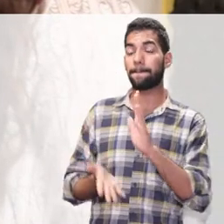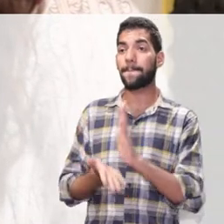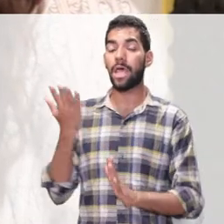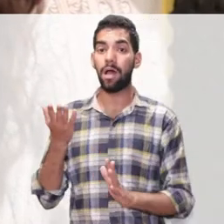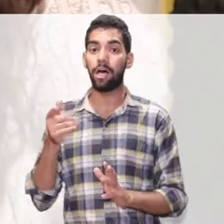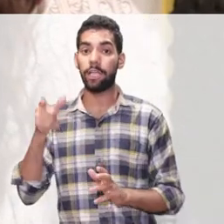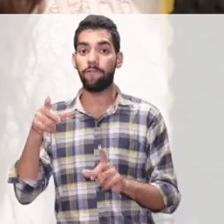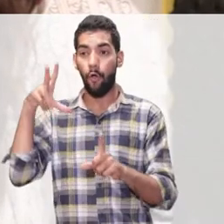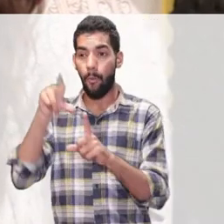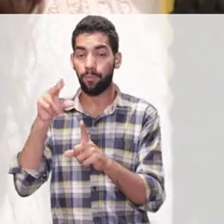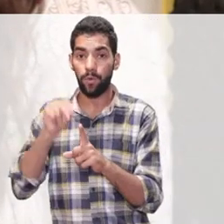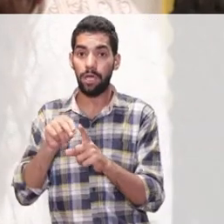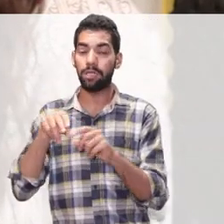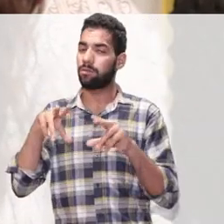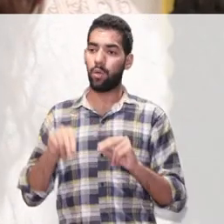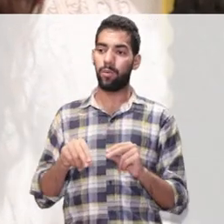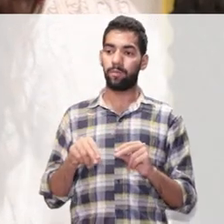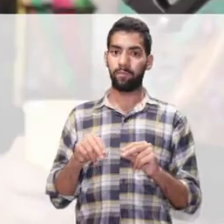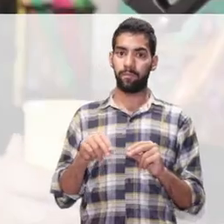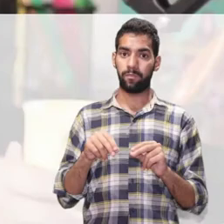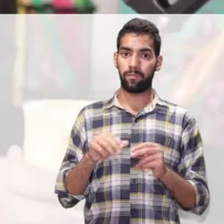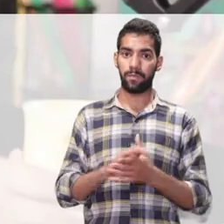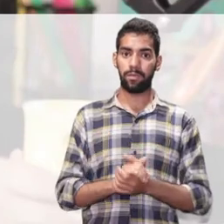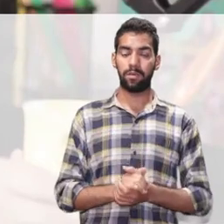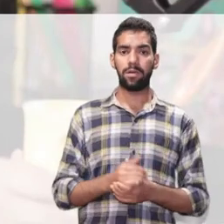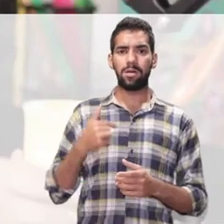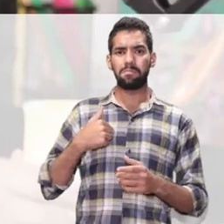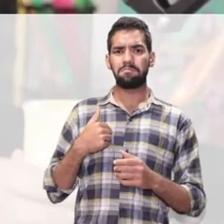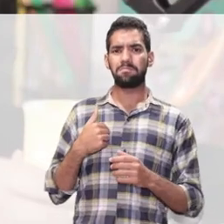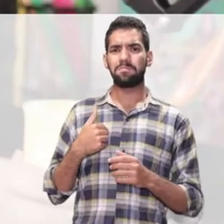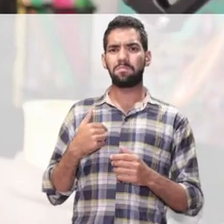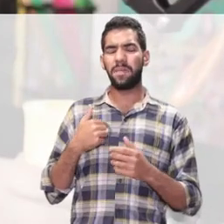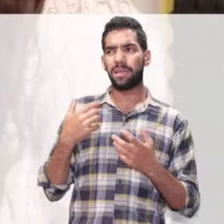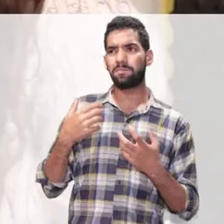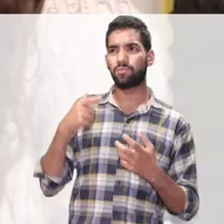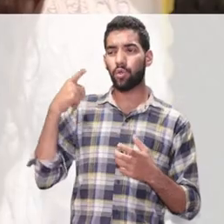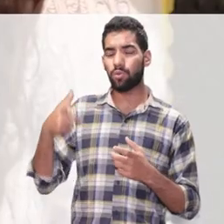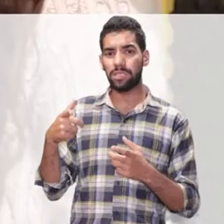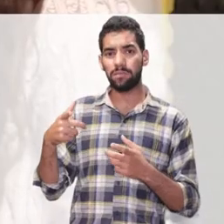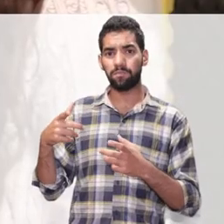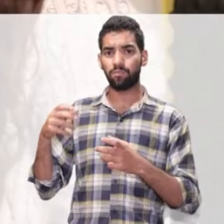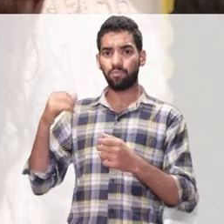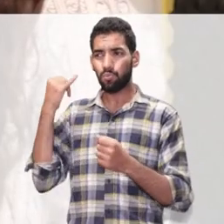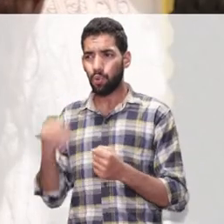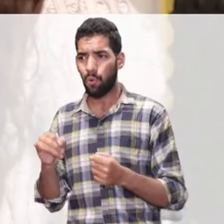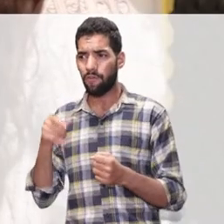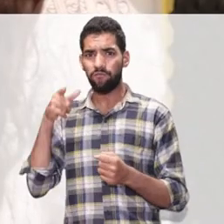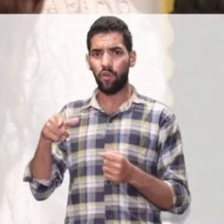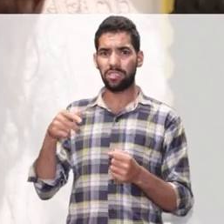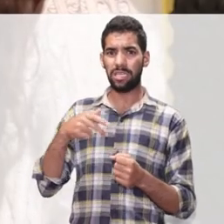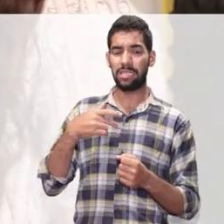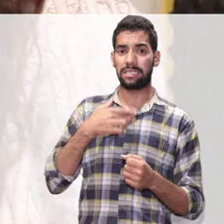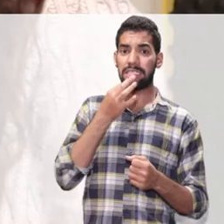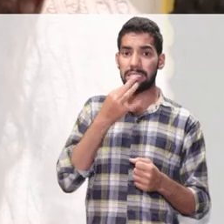सकते कि आप अगले को इंसिडेंट फील करवाओ मतलब आप अगले दिन उसकी हैसियत जो उसकी खत्म कर दो उसको उसको म्यूट